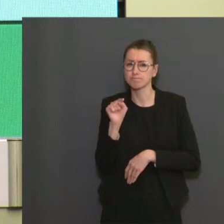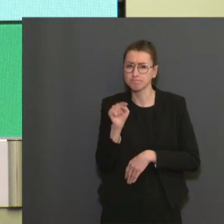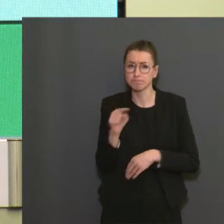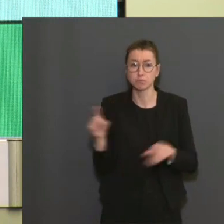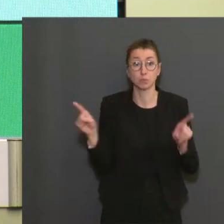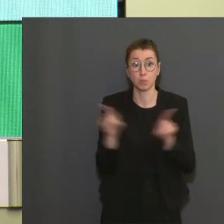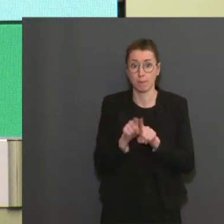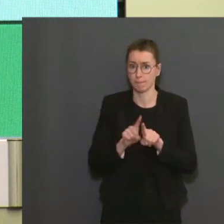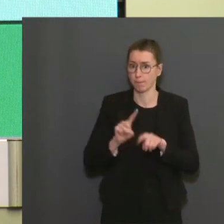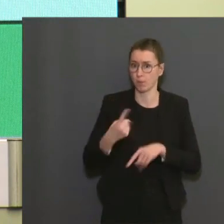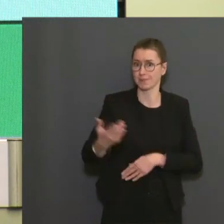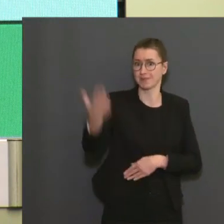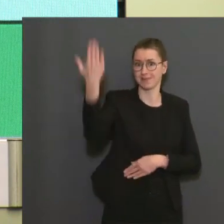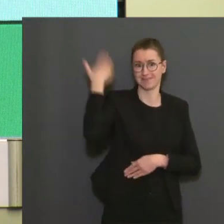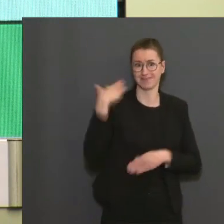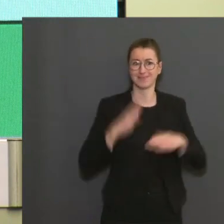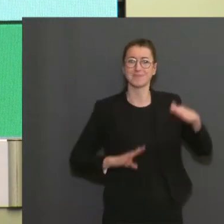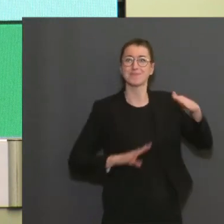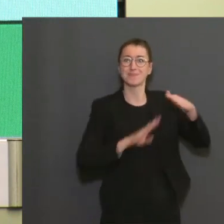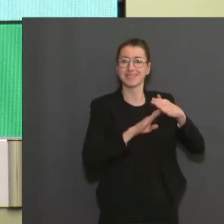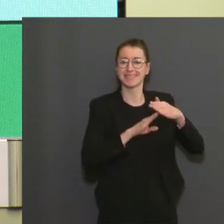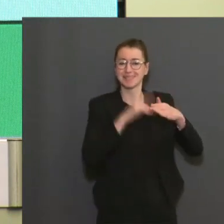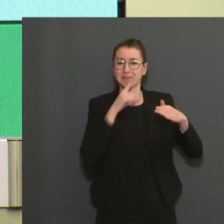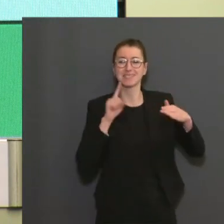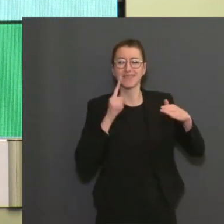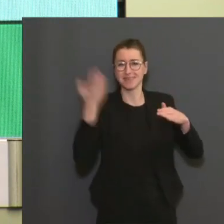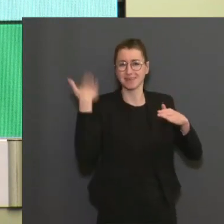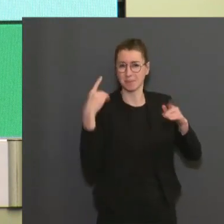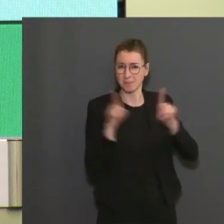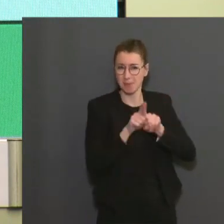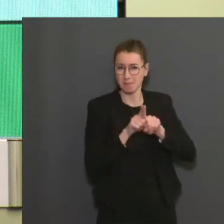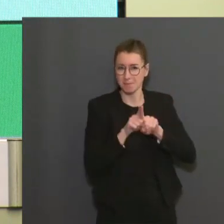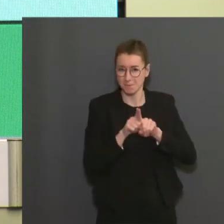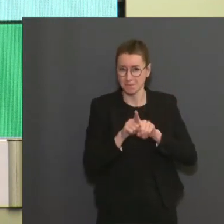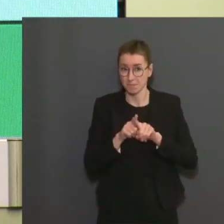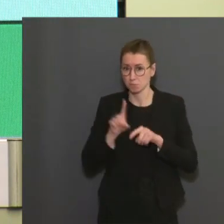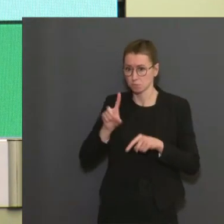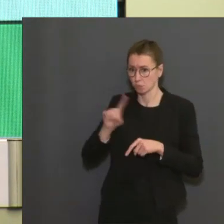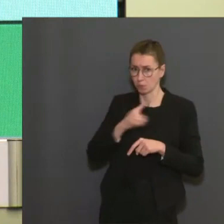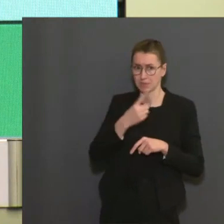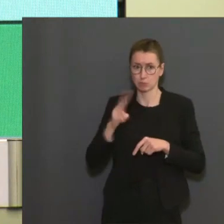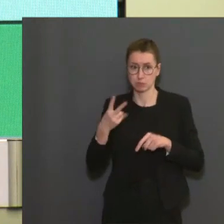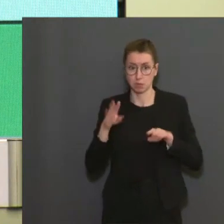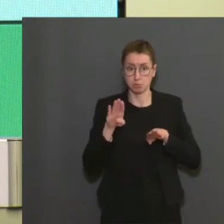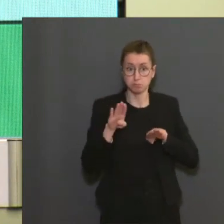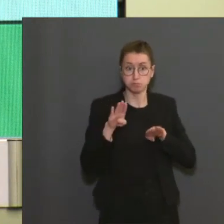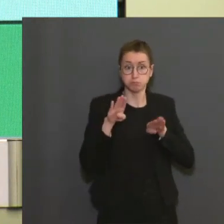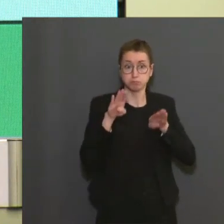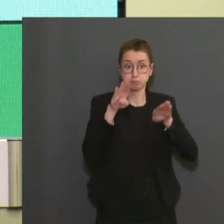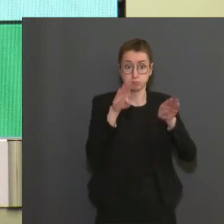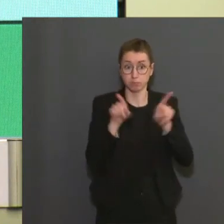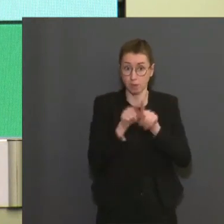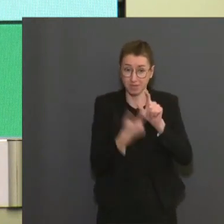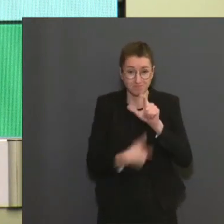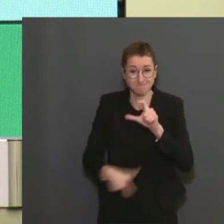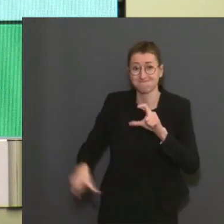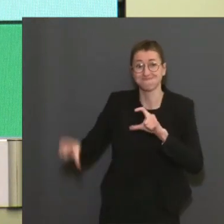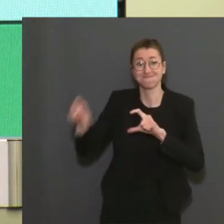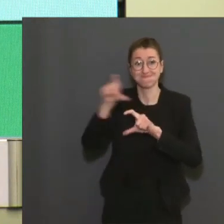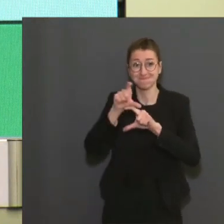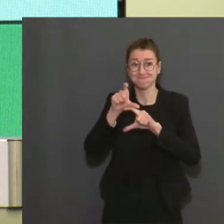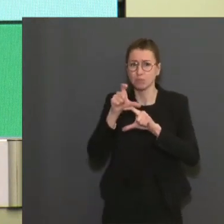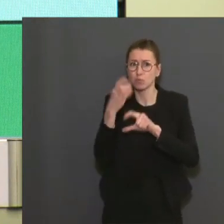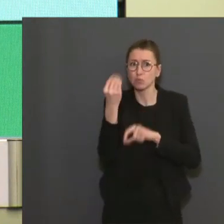Donc cette deuxième vague a eu un impact presque similaire, avec une surmortalité qui a atteint